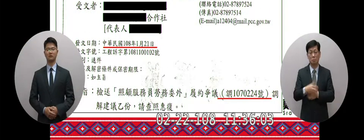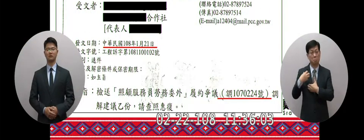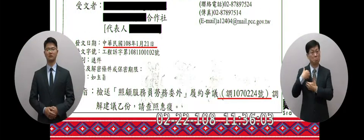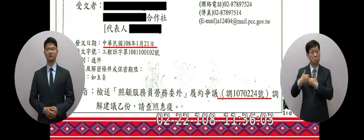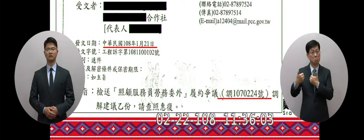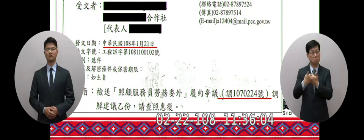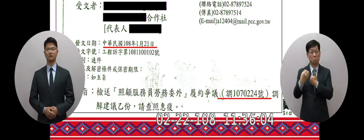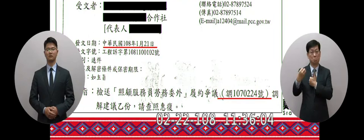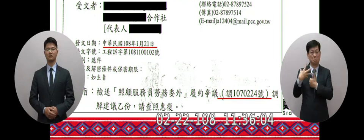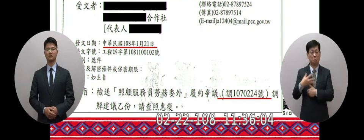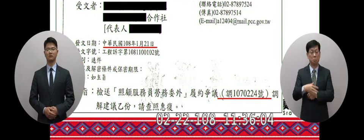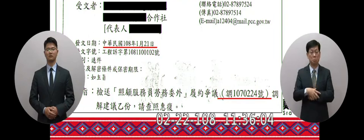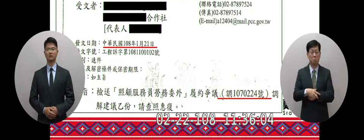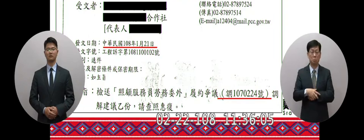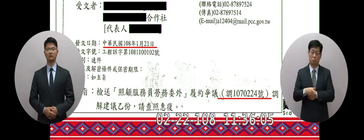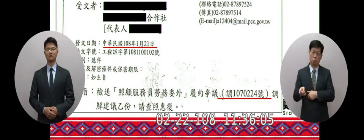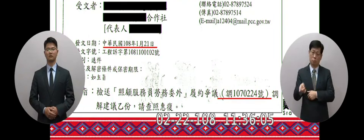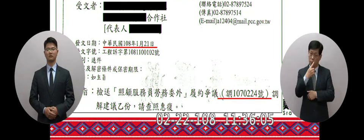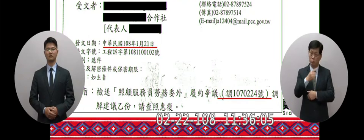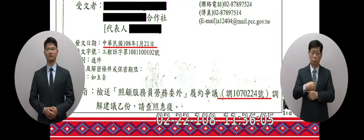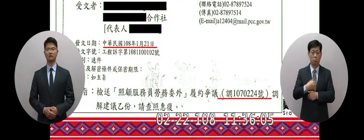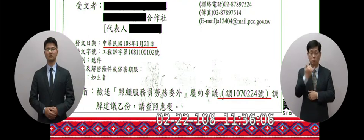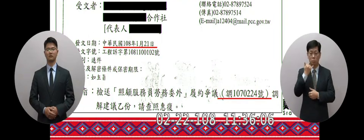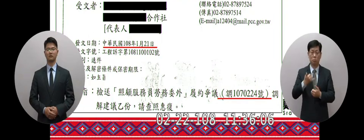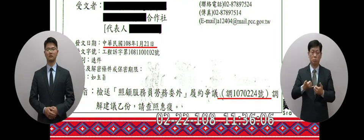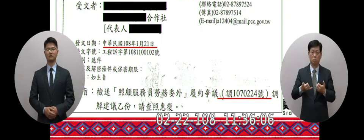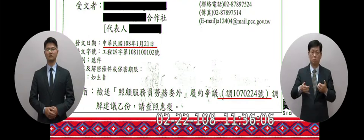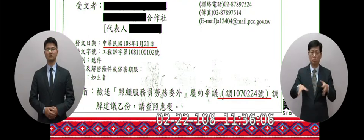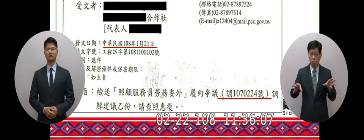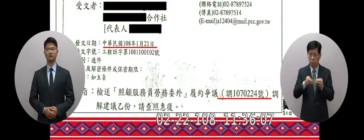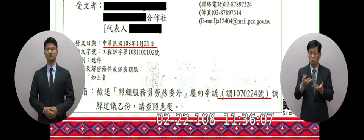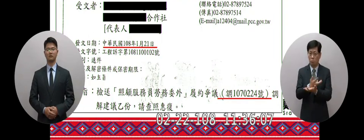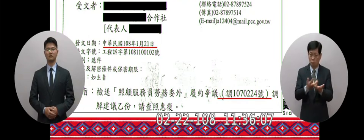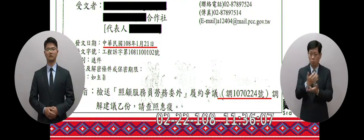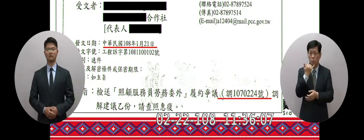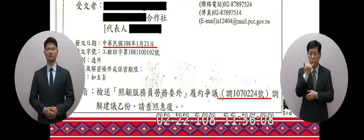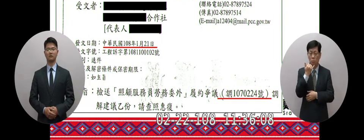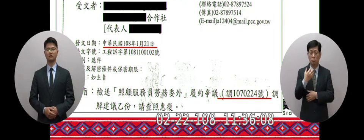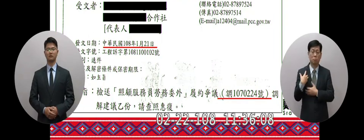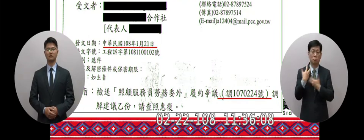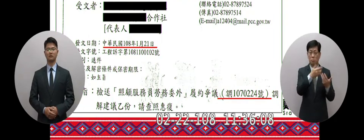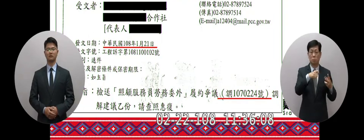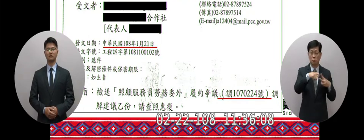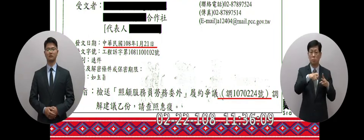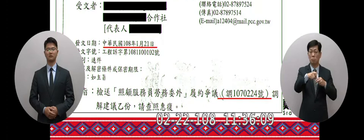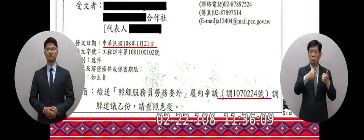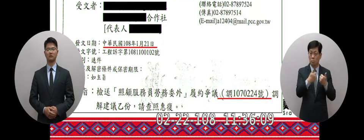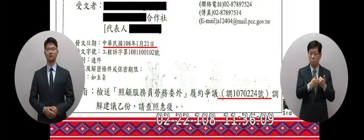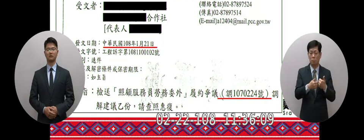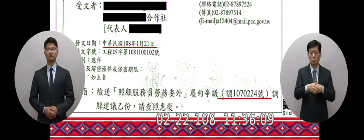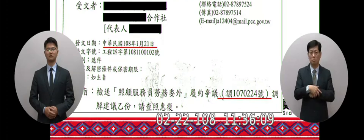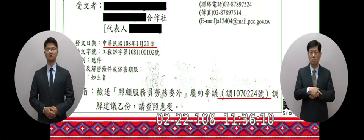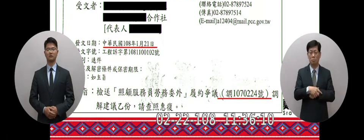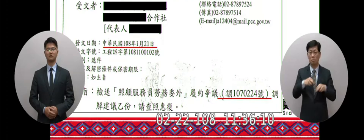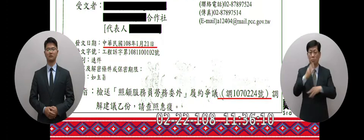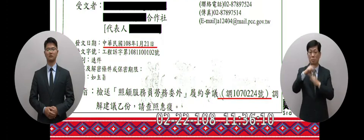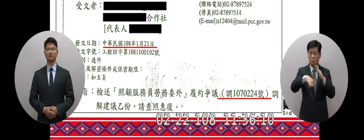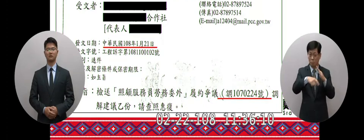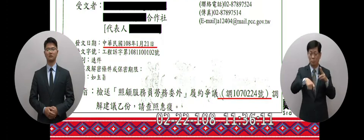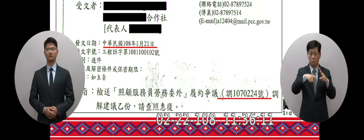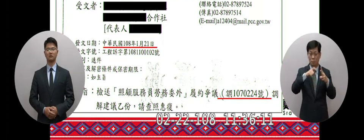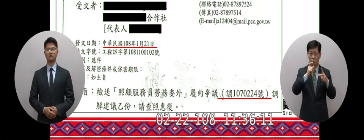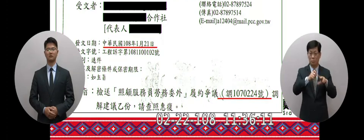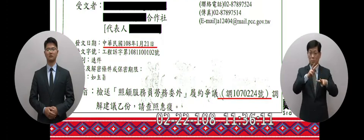说，那你去打这个调解，所以送到公共工程院、行政院公共工程委员